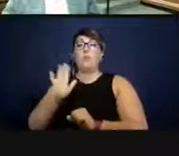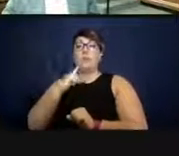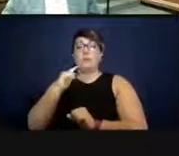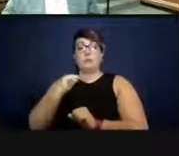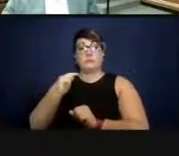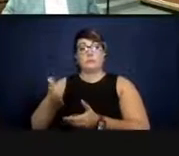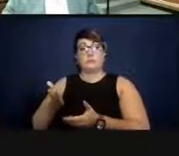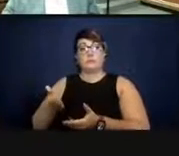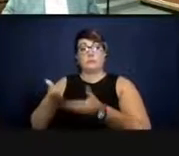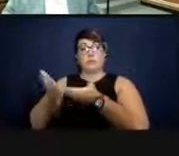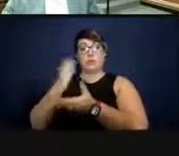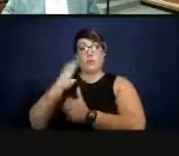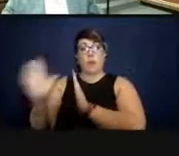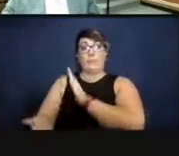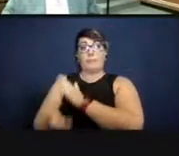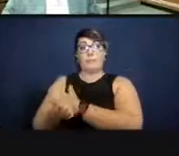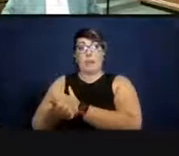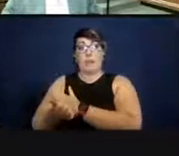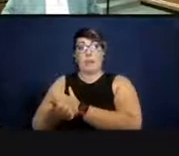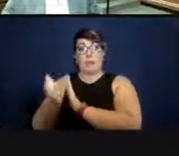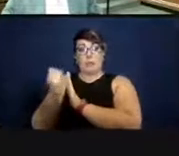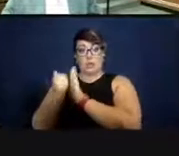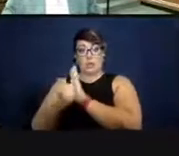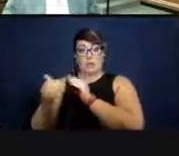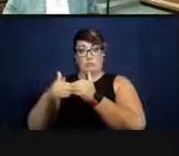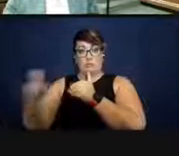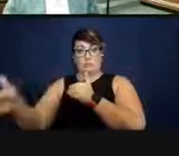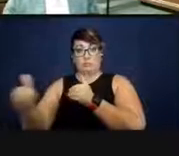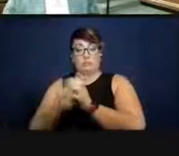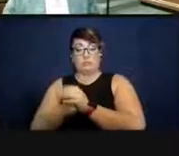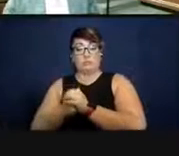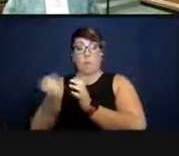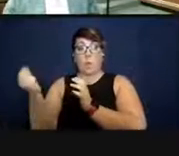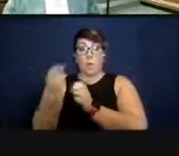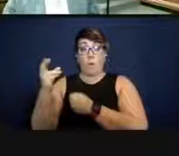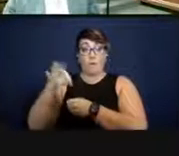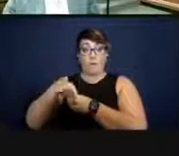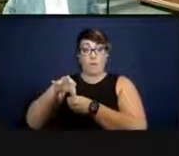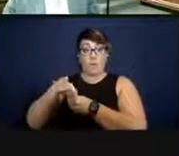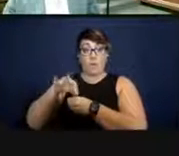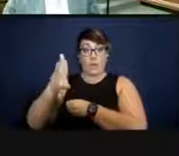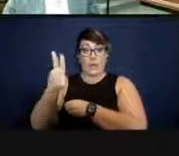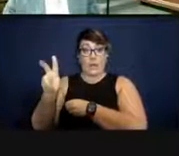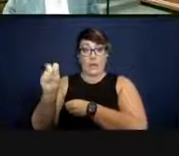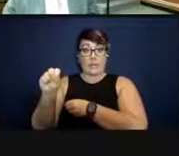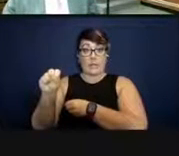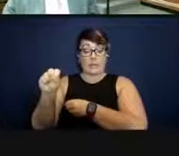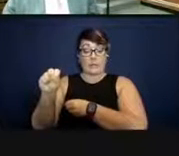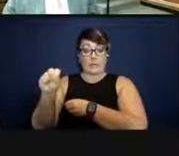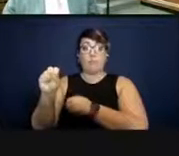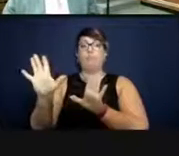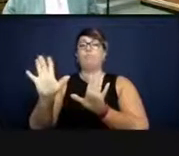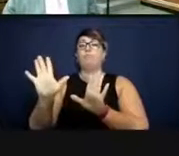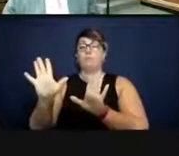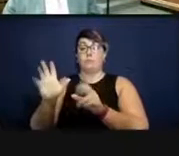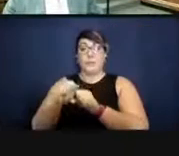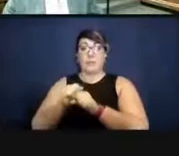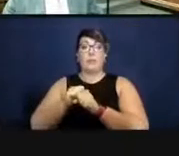يجب أن نرى إذا ما كان طلب تعديل جدول الأعمال سيمر كل الأشخاص الذين يوافقون على